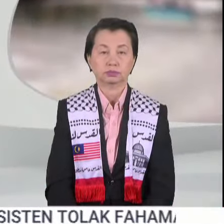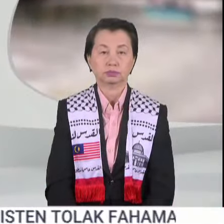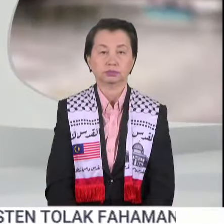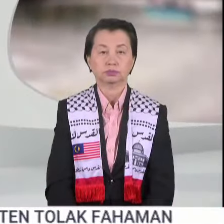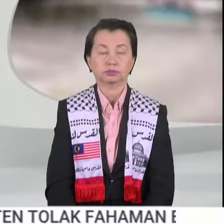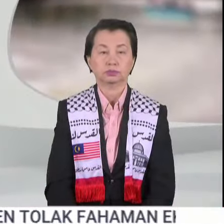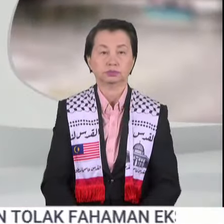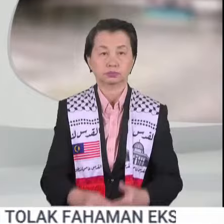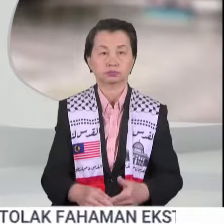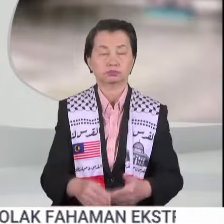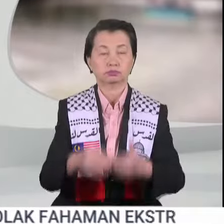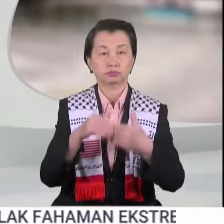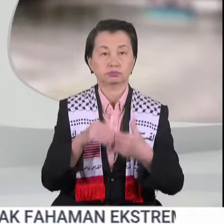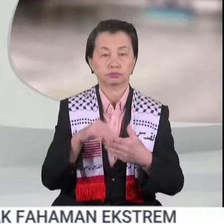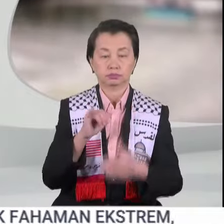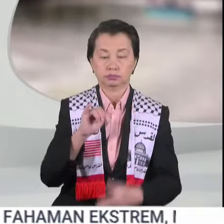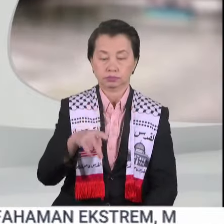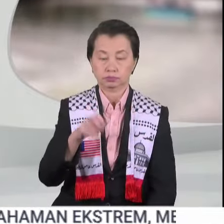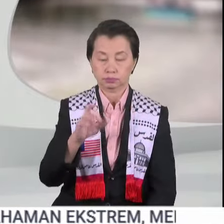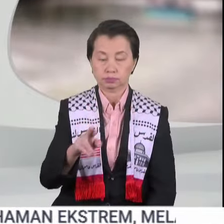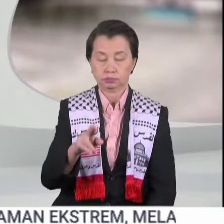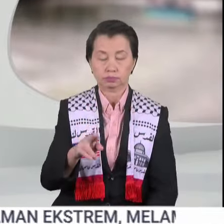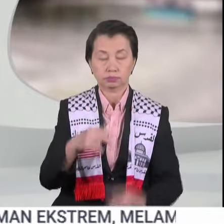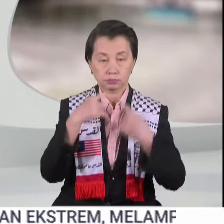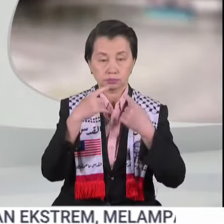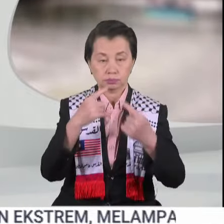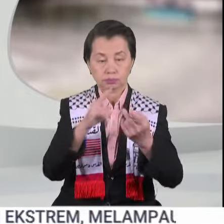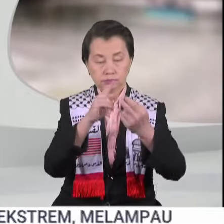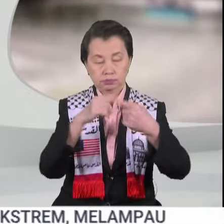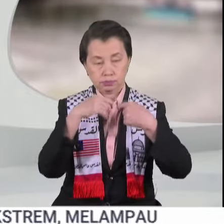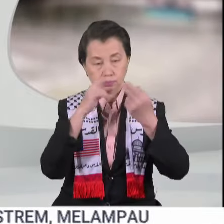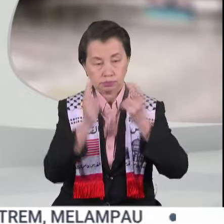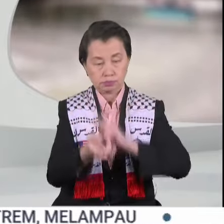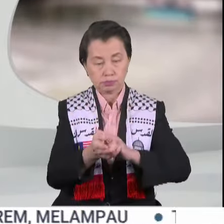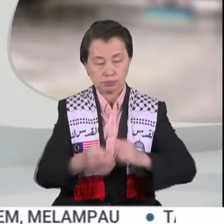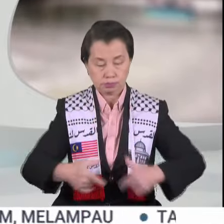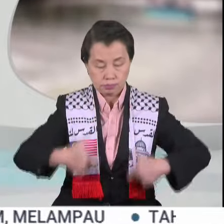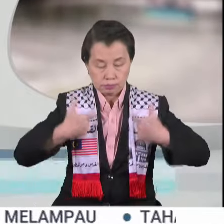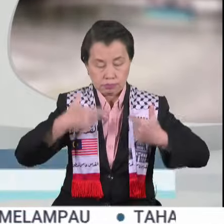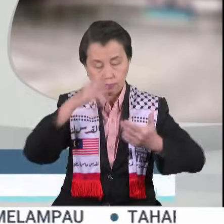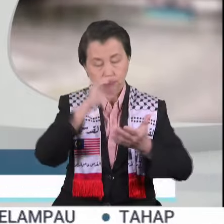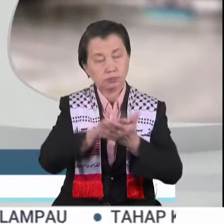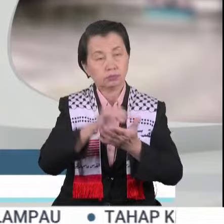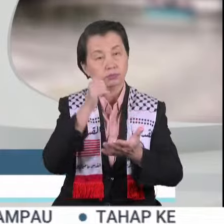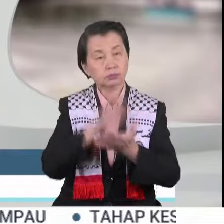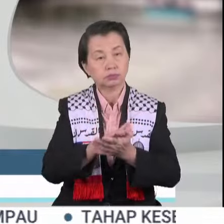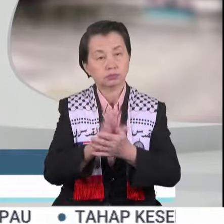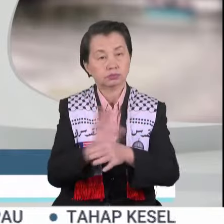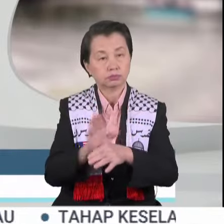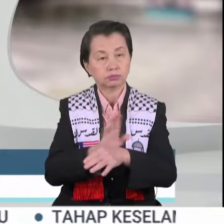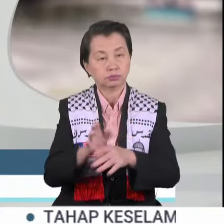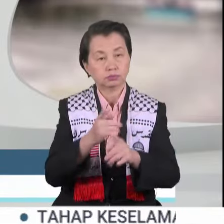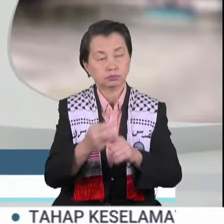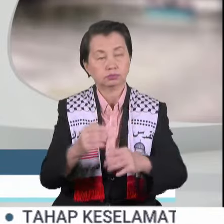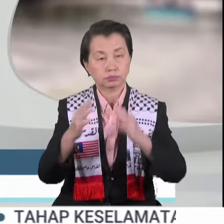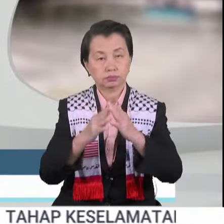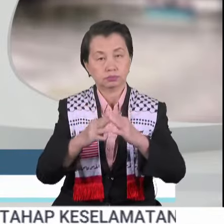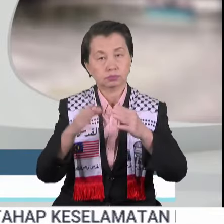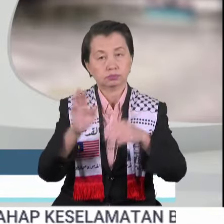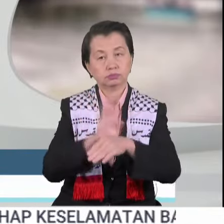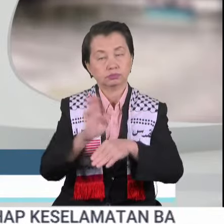Inisiatif Pendapatan Rakyat IPR berjaya mengubah kehidupan suami isteri yang berniaga dari rumah dengan purata